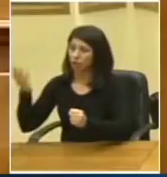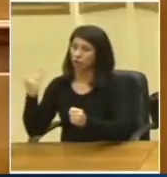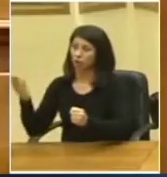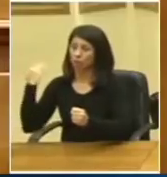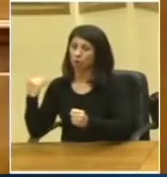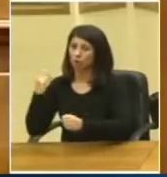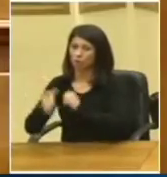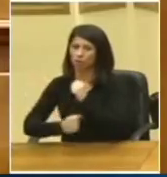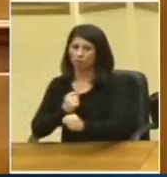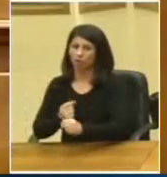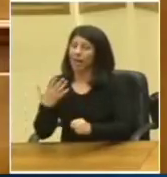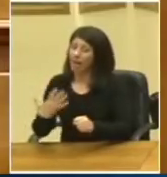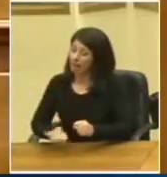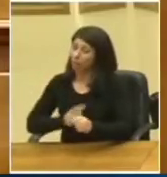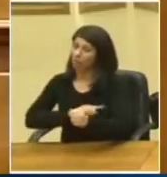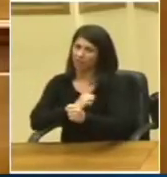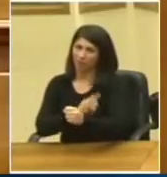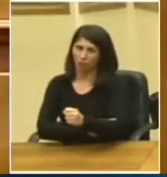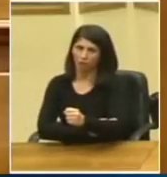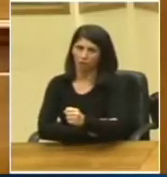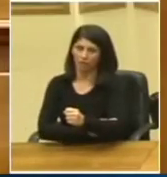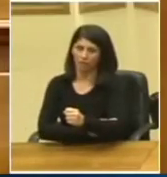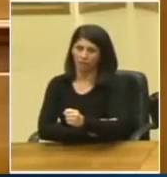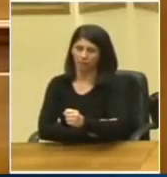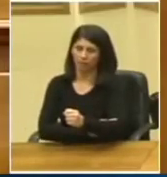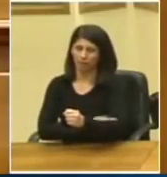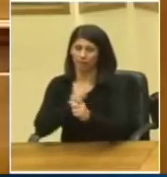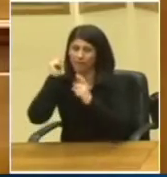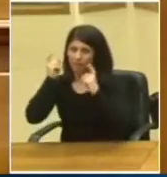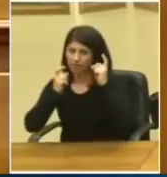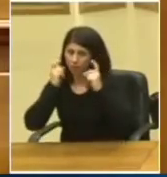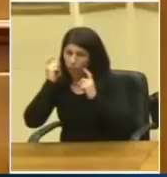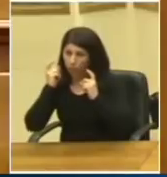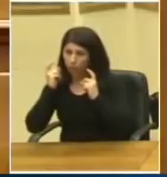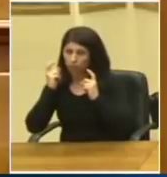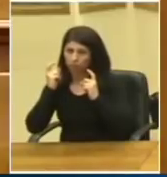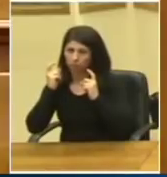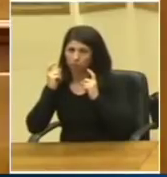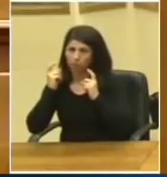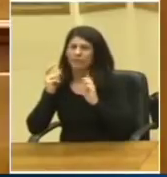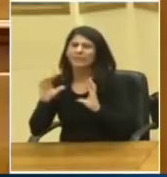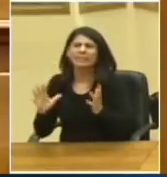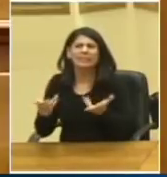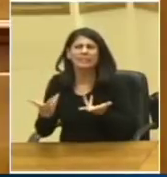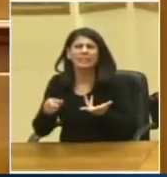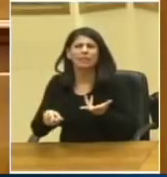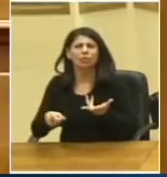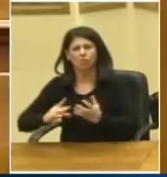ετών. Έχουμε τη δυνατότητα να σκεφτούμε τι ήταν αυτό που πήγε